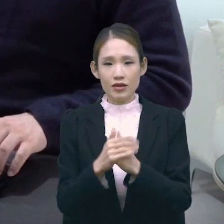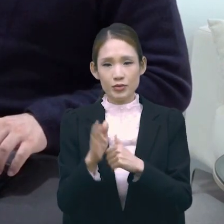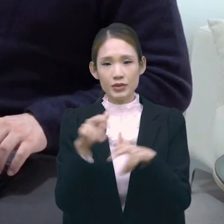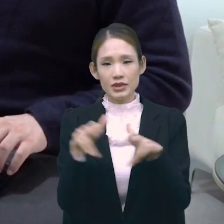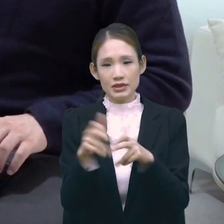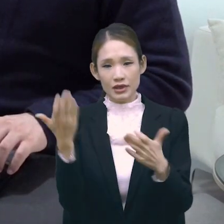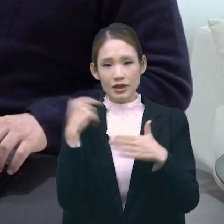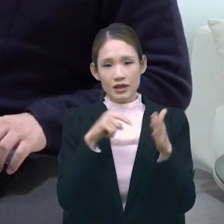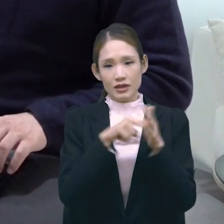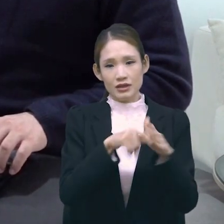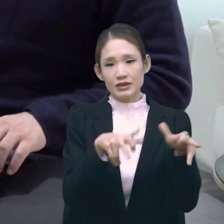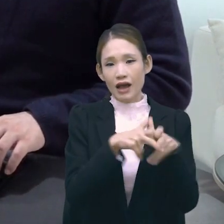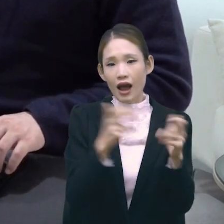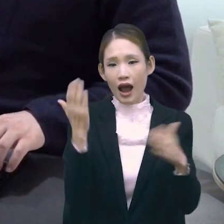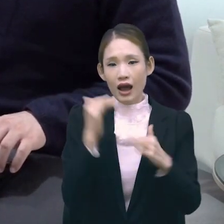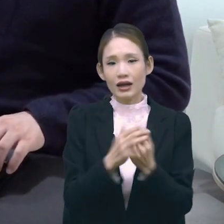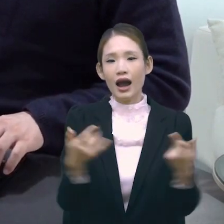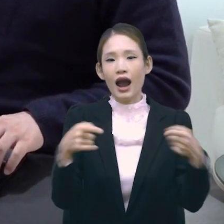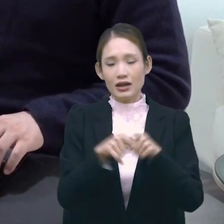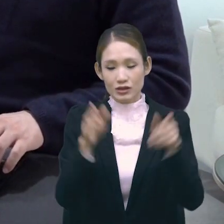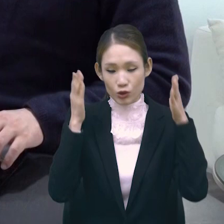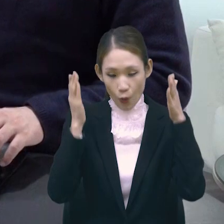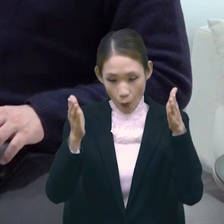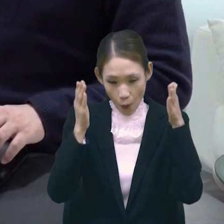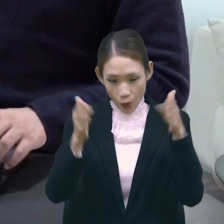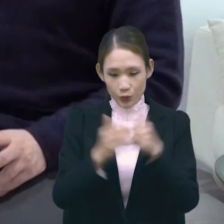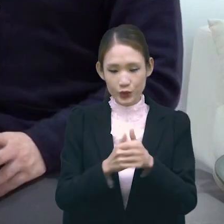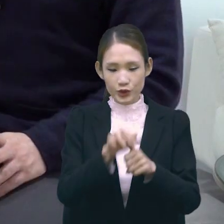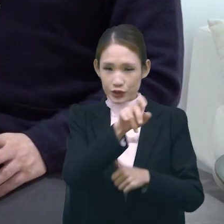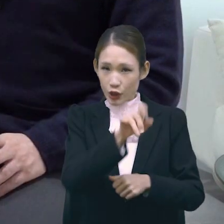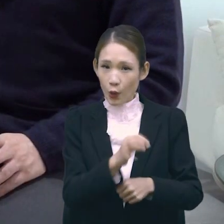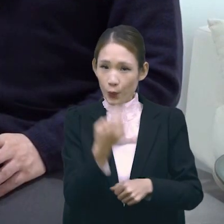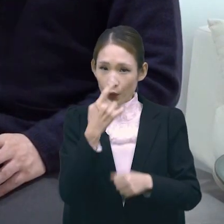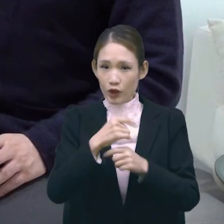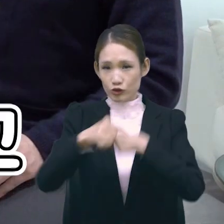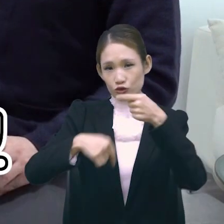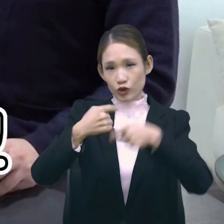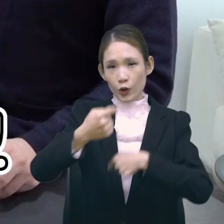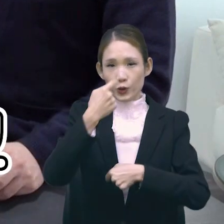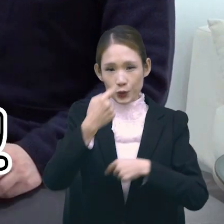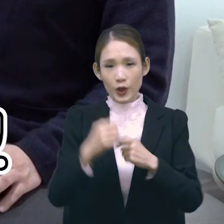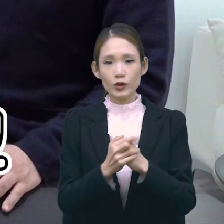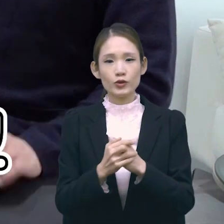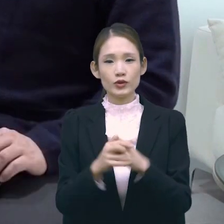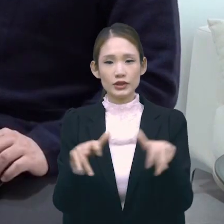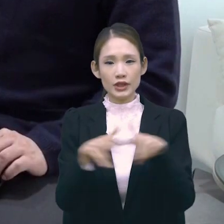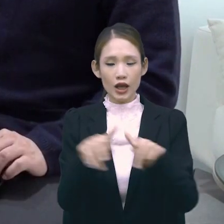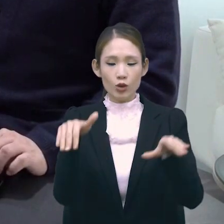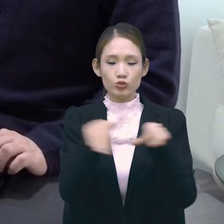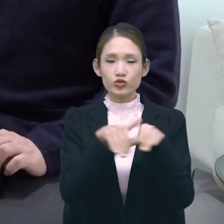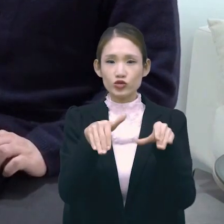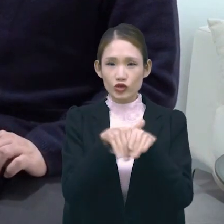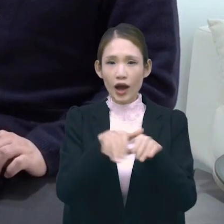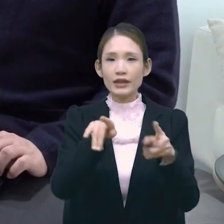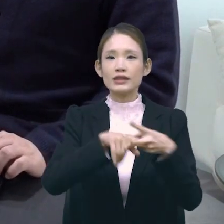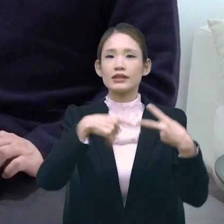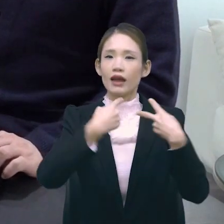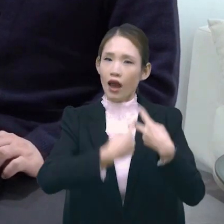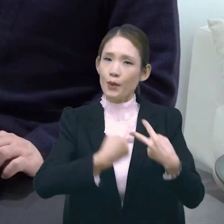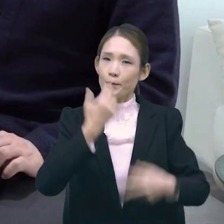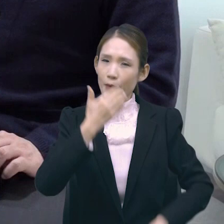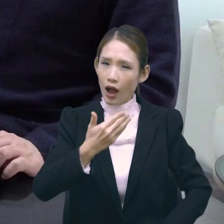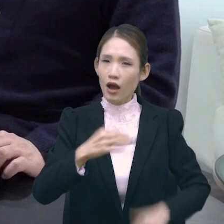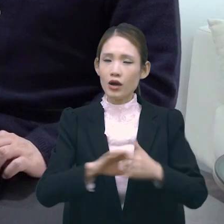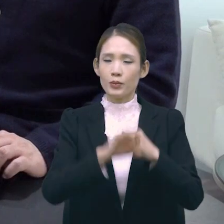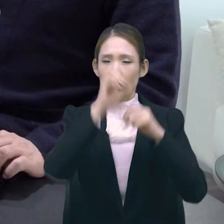비장애 학생들이 장애 학생들이랑 같이 공부를 하면서 점자도 배워보고 수어도 같이 배워보고 장애인들의 문화를 좀 이해할